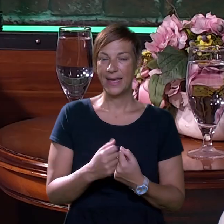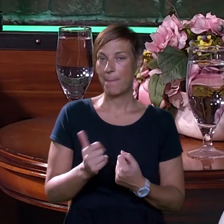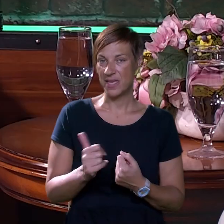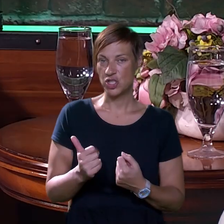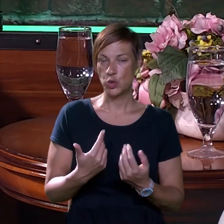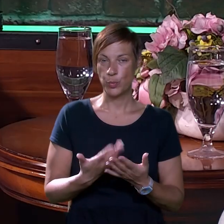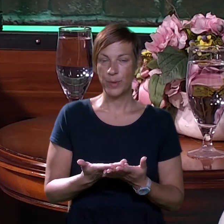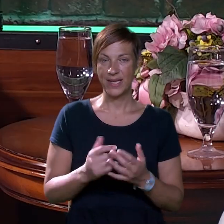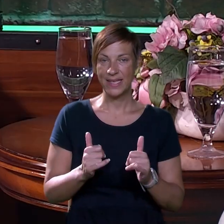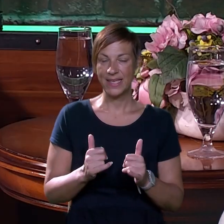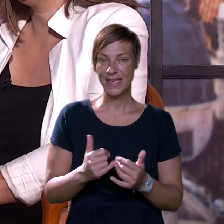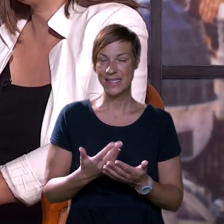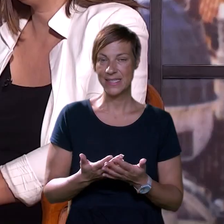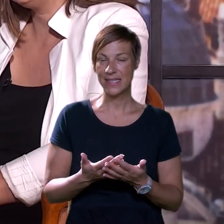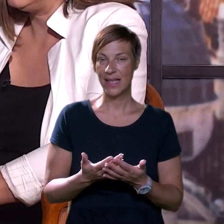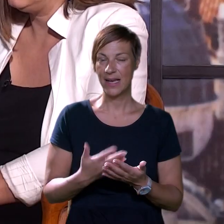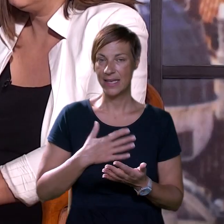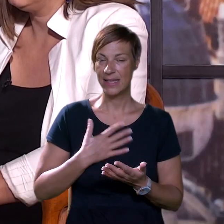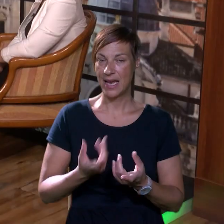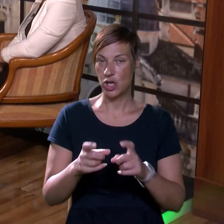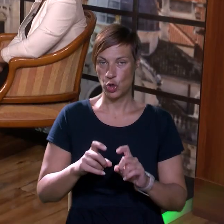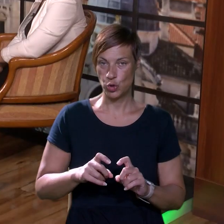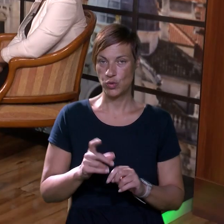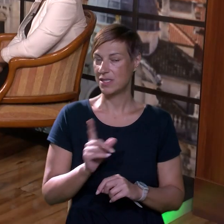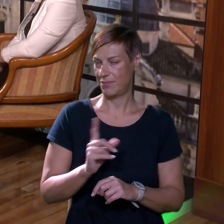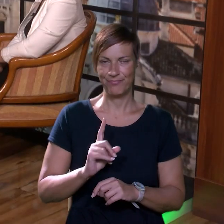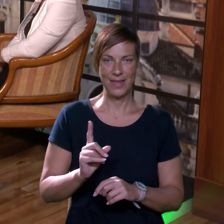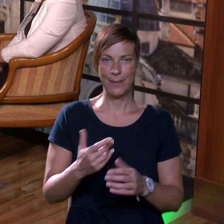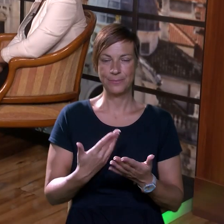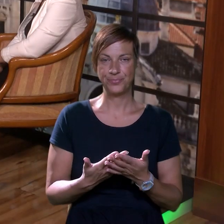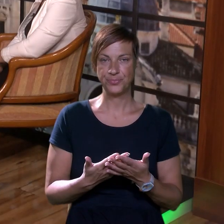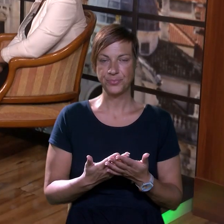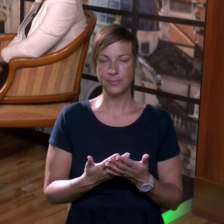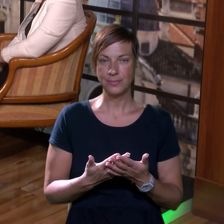Ekipa je super. Jeste li kad htjeli odustati? Ne.